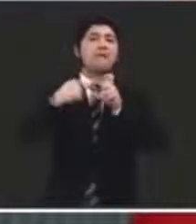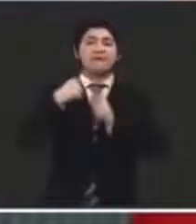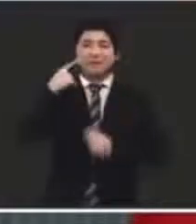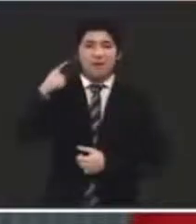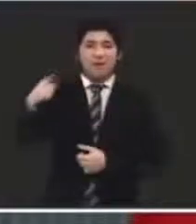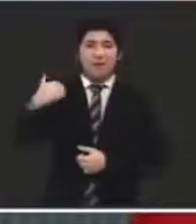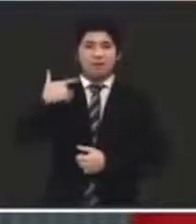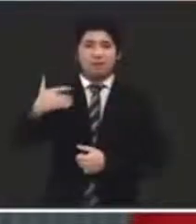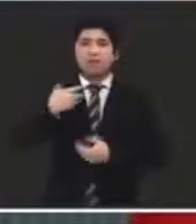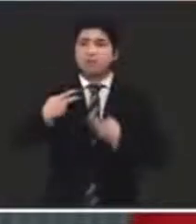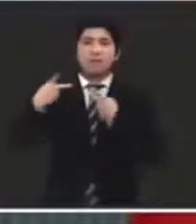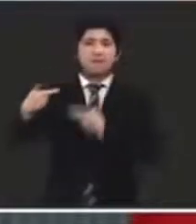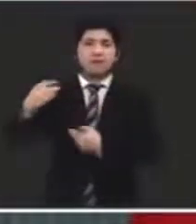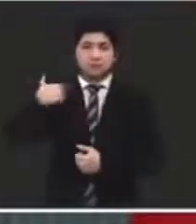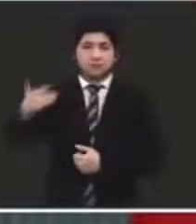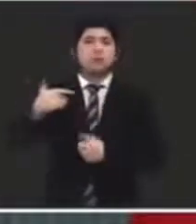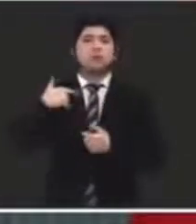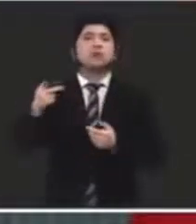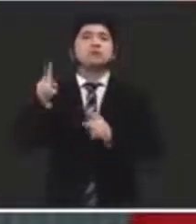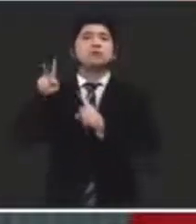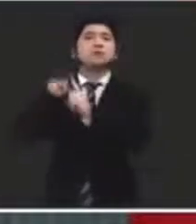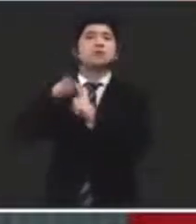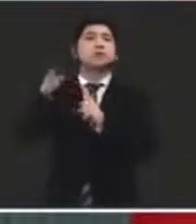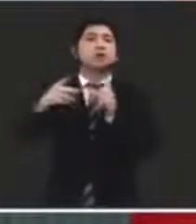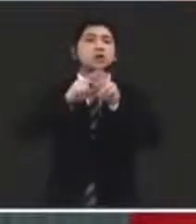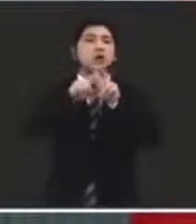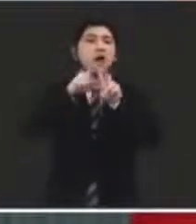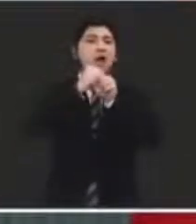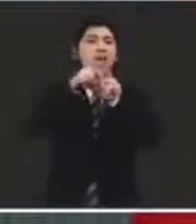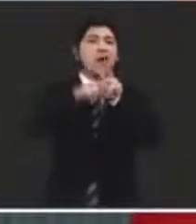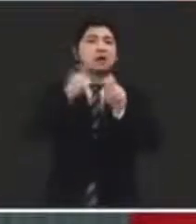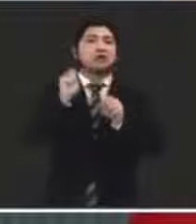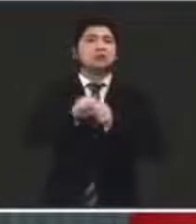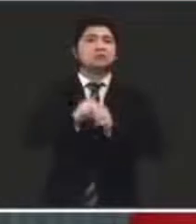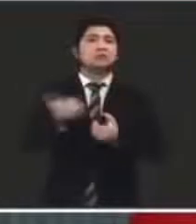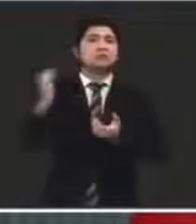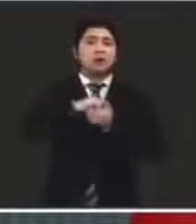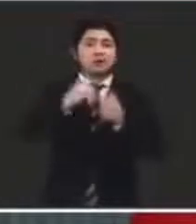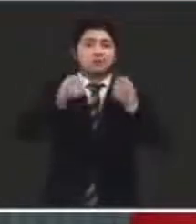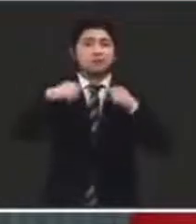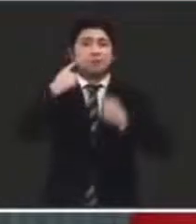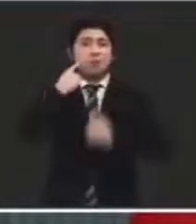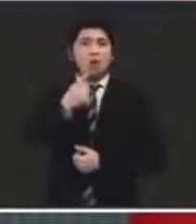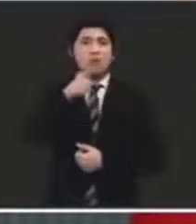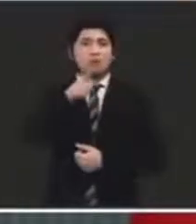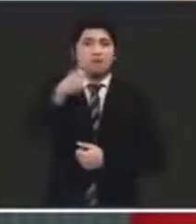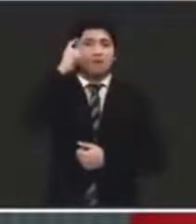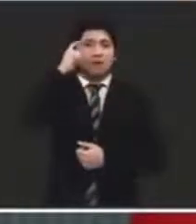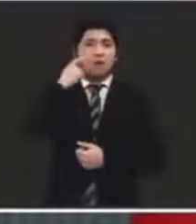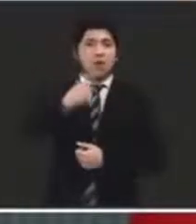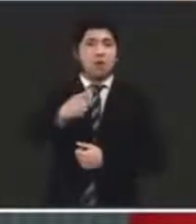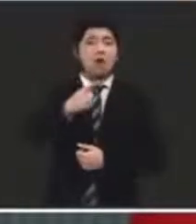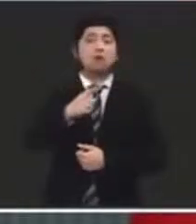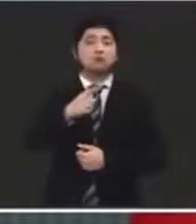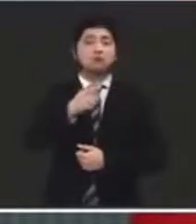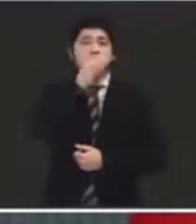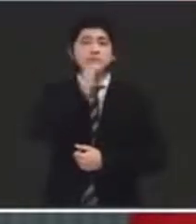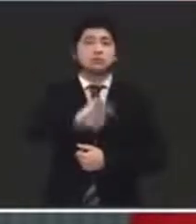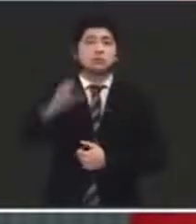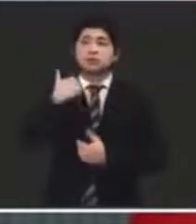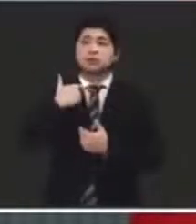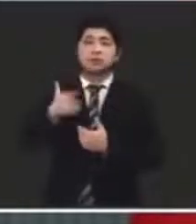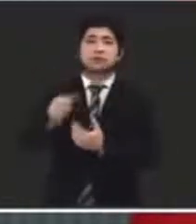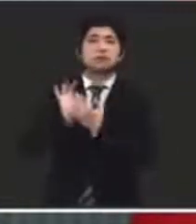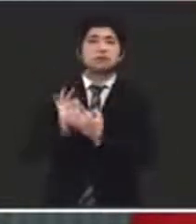katıldığımız Şangay İşbirliği Teşkilatı zirvesinde bu anlayışla oldukça verimli temaslar